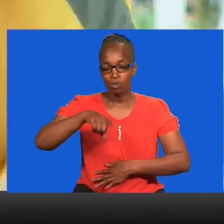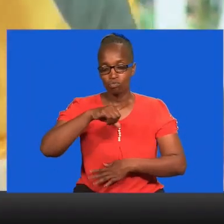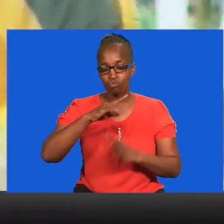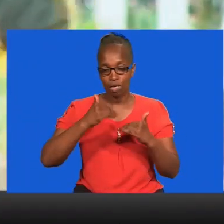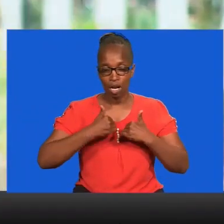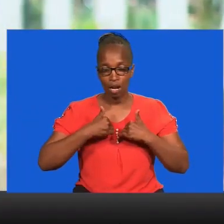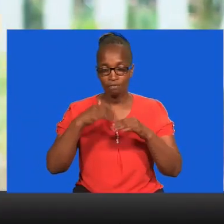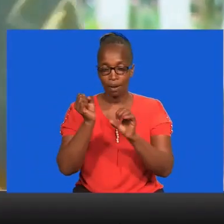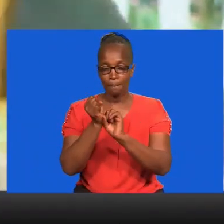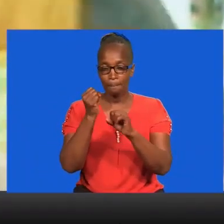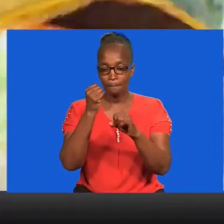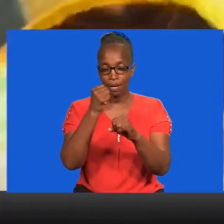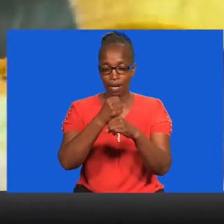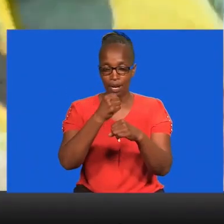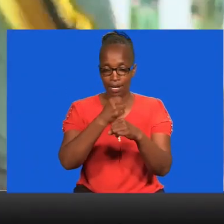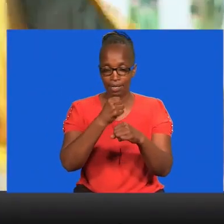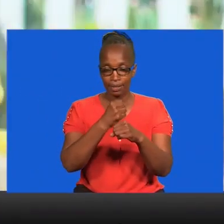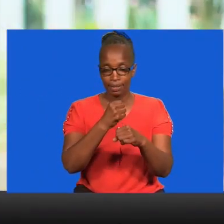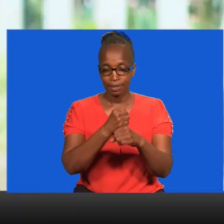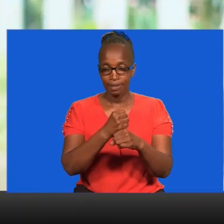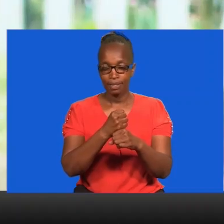We have made stride as a nation.